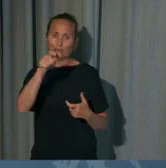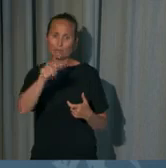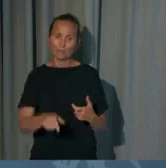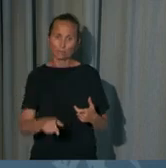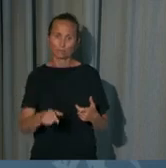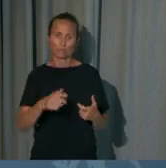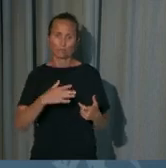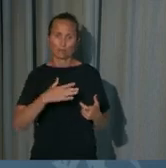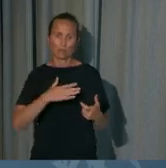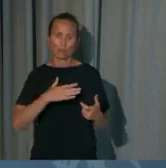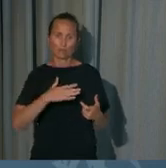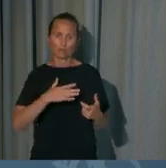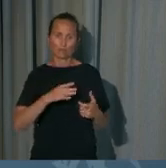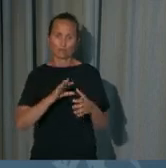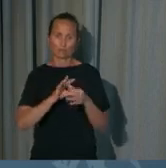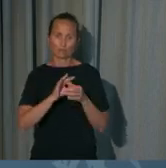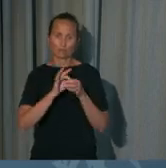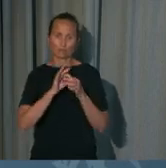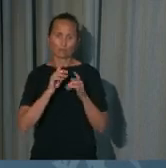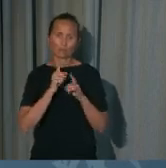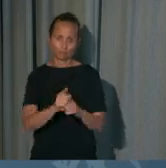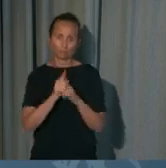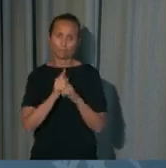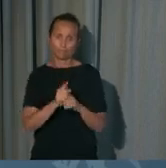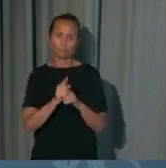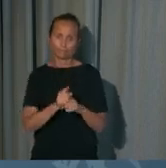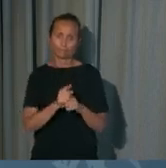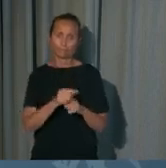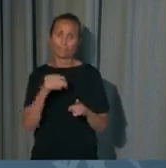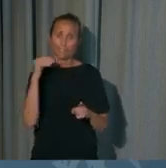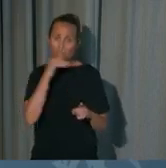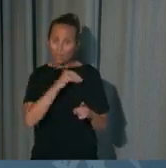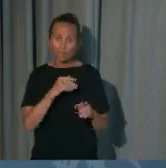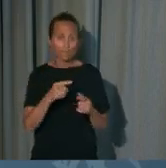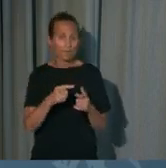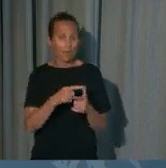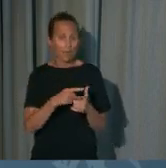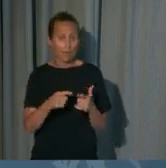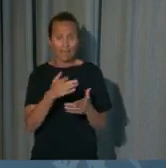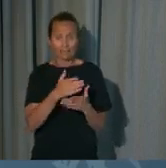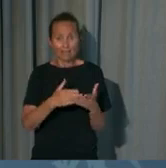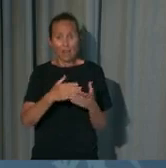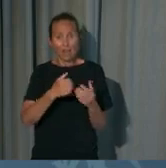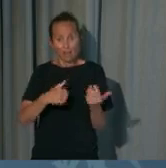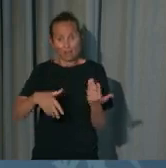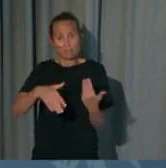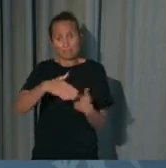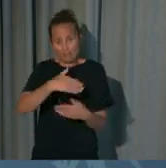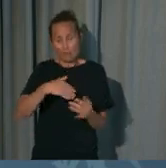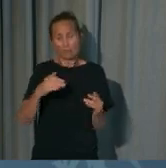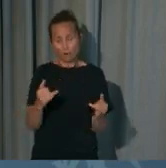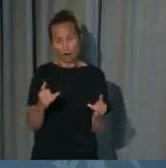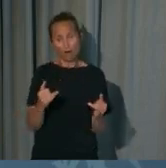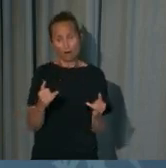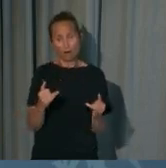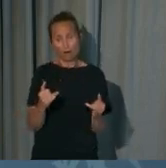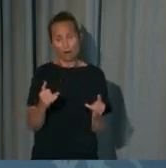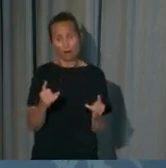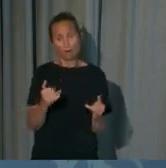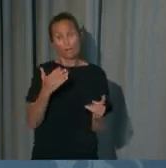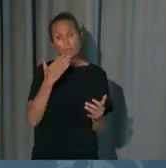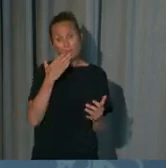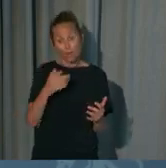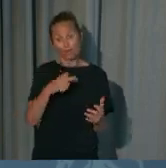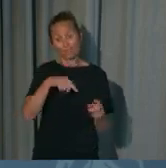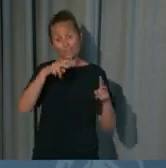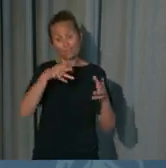personer med, som identifiserer seg som skeive eller som er en del av disse miljøene. Og det er jo bra at vi